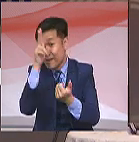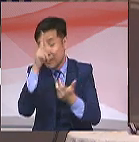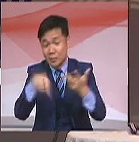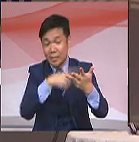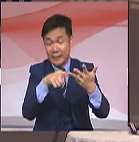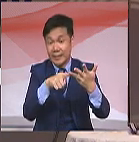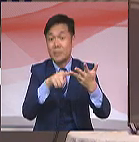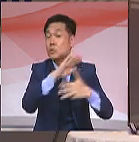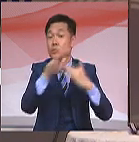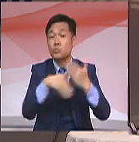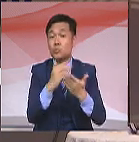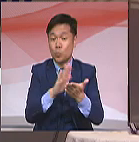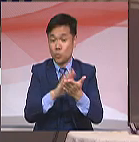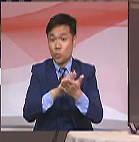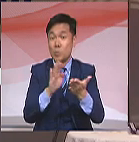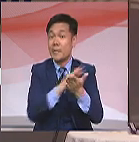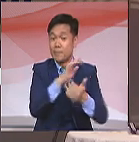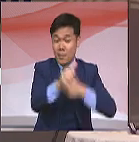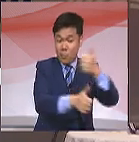yang berdaftar dengan KPM.